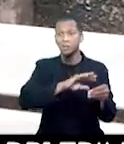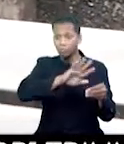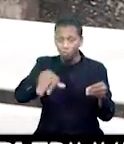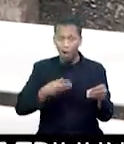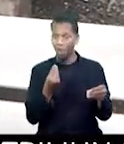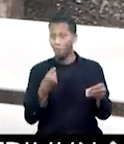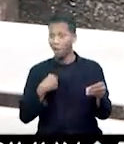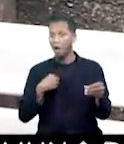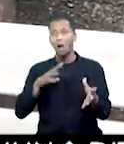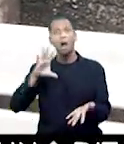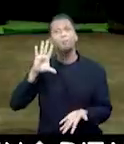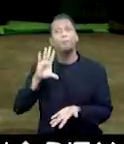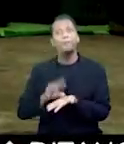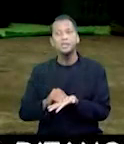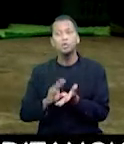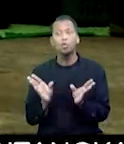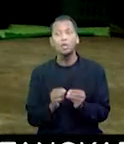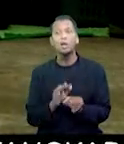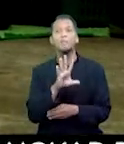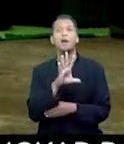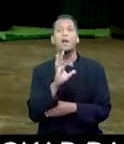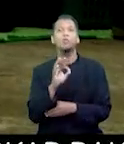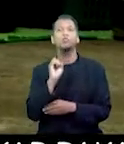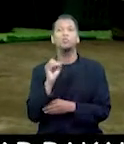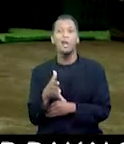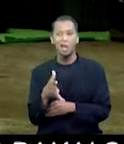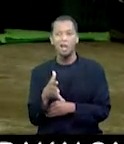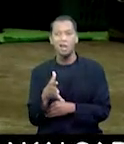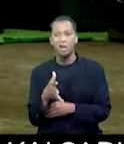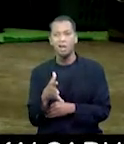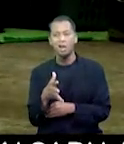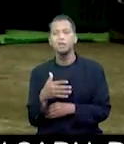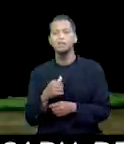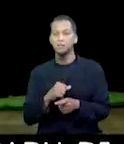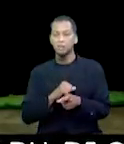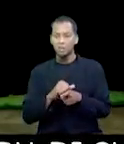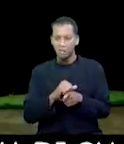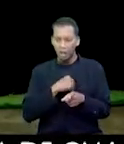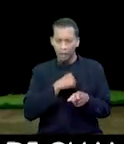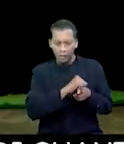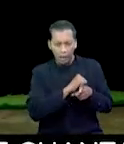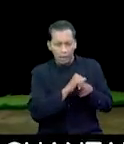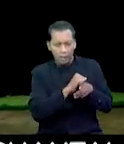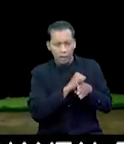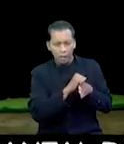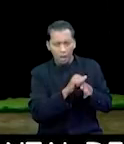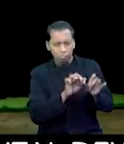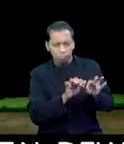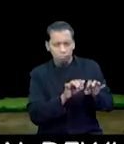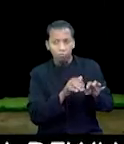habis 500 juta, Mas. Nah, saya latihan dulu beberapa bulan ya seperti itu, dan setelah itu saya mulai masuk